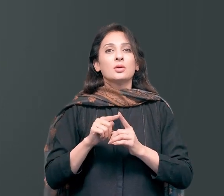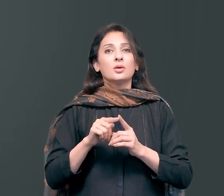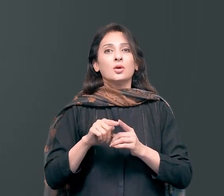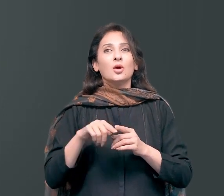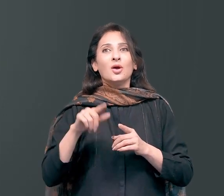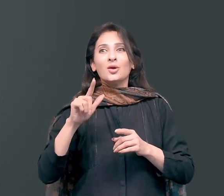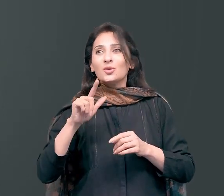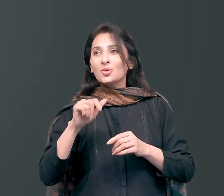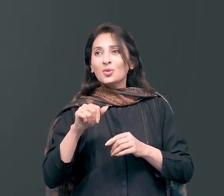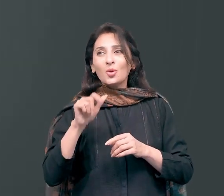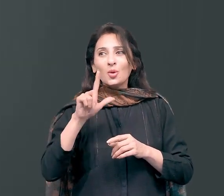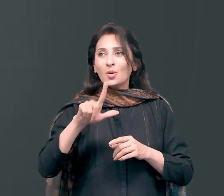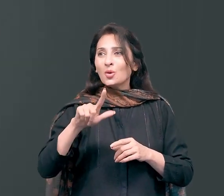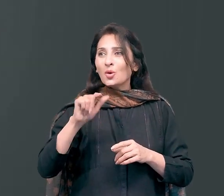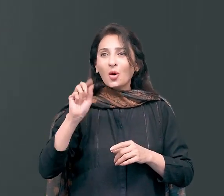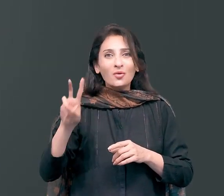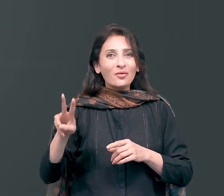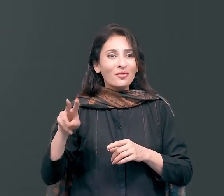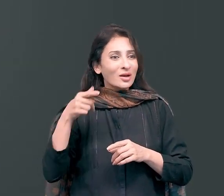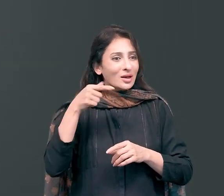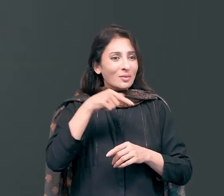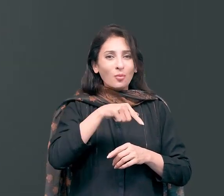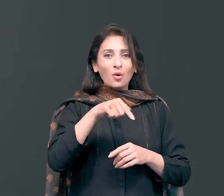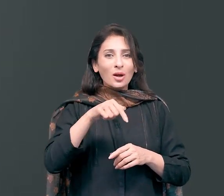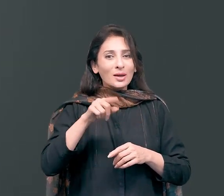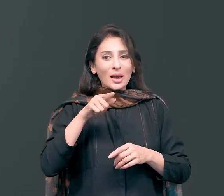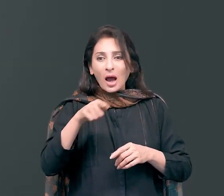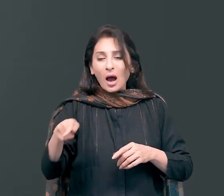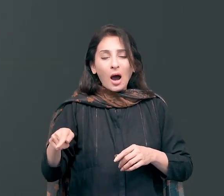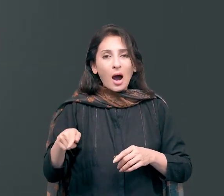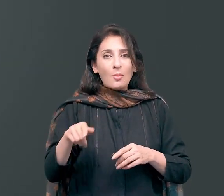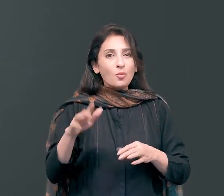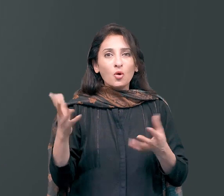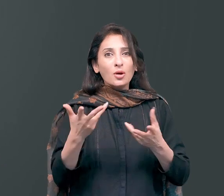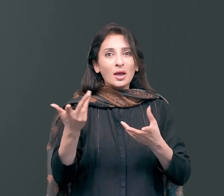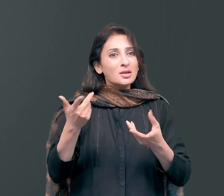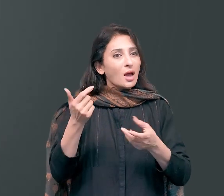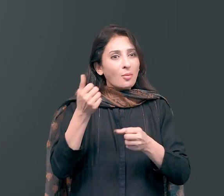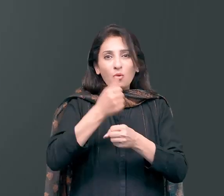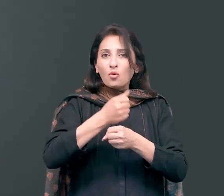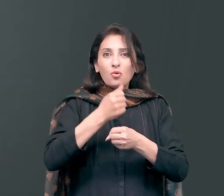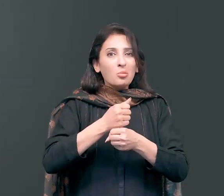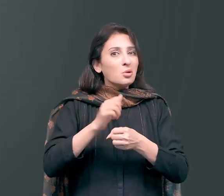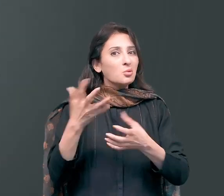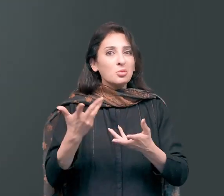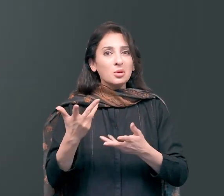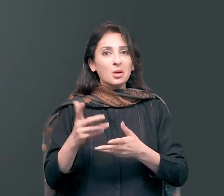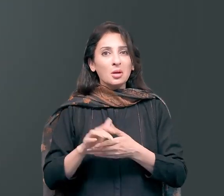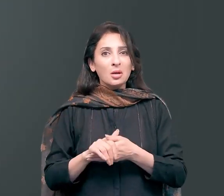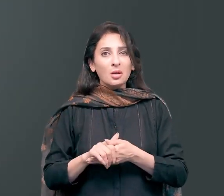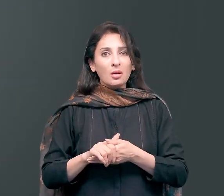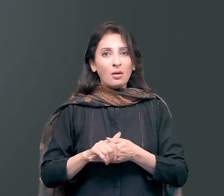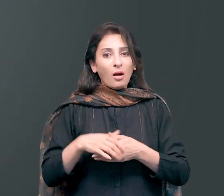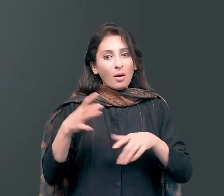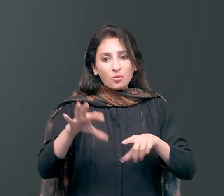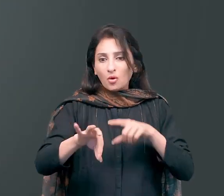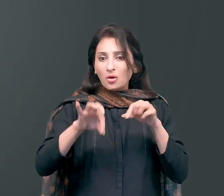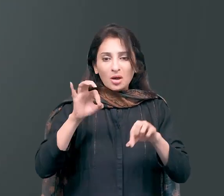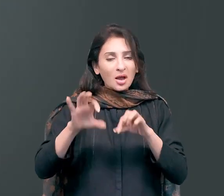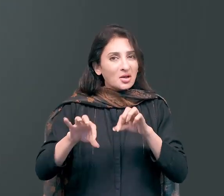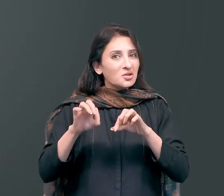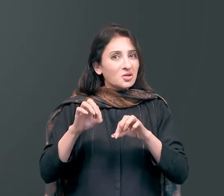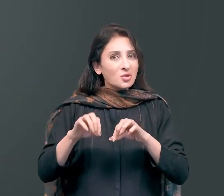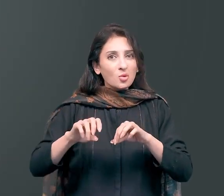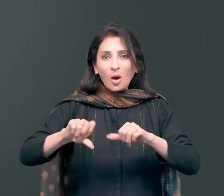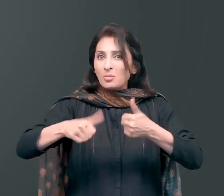لگے نہیں، آپ کیسے نمائندگی کا دعویٰ کرتے ہیں، آپ کو تو یہ حق نہیں، آپ کی تو کسی جگہ حکومت نہیں تھی، آپ الیکشن